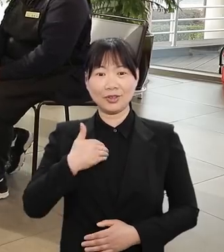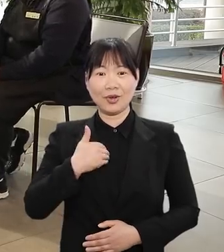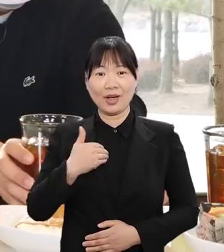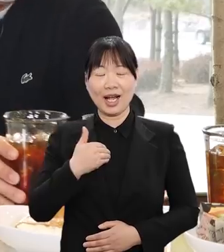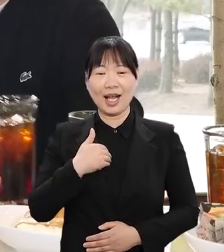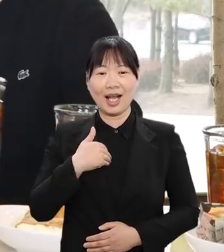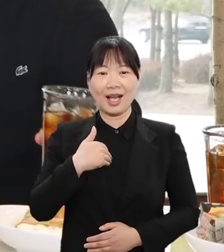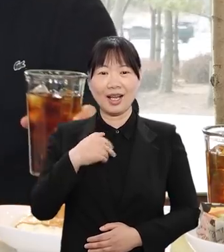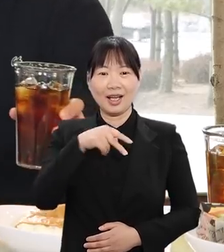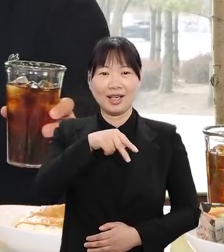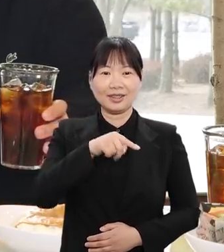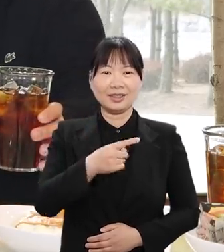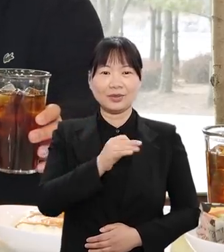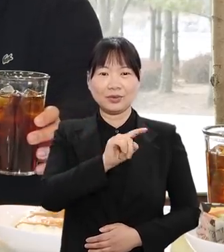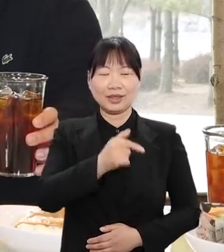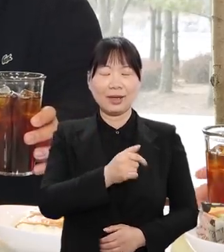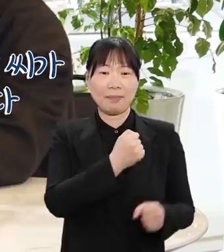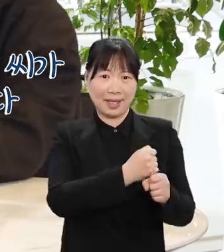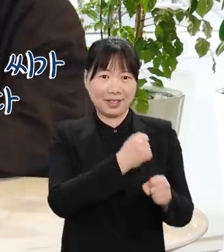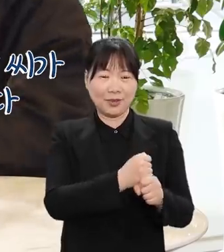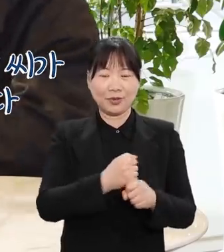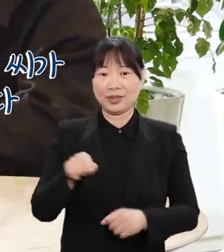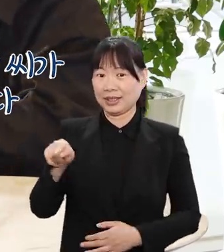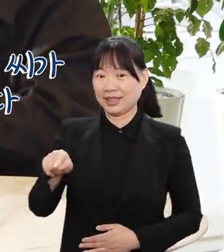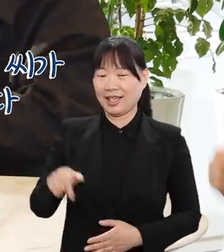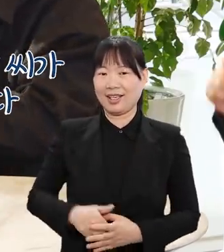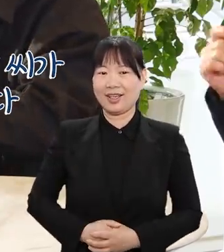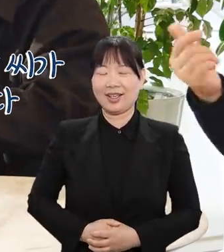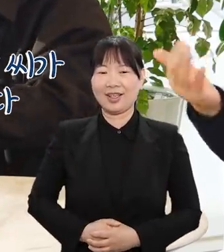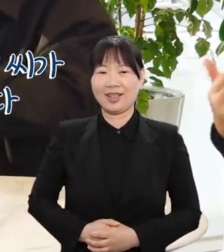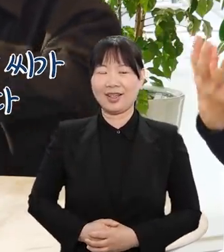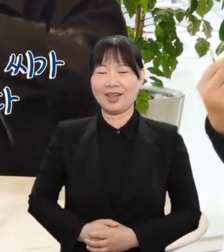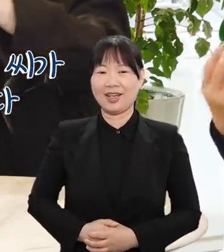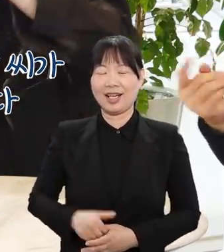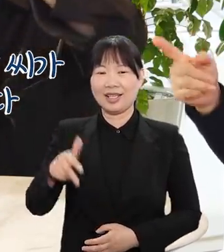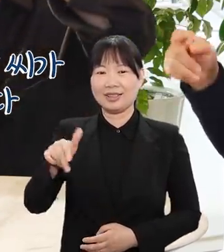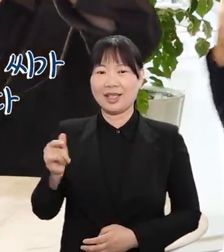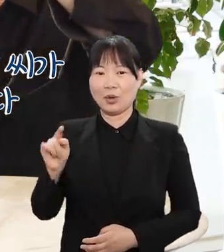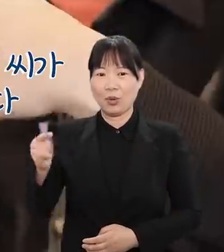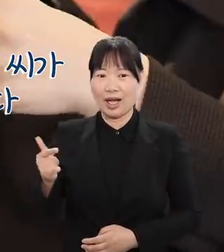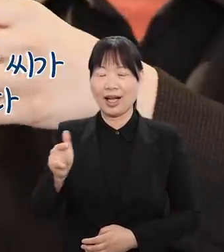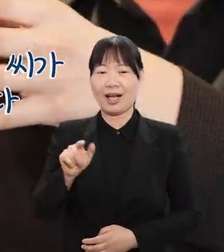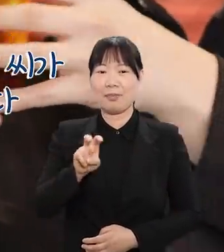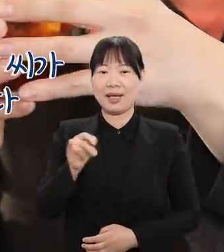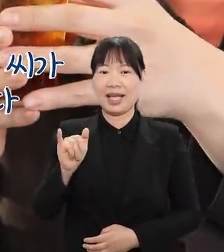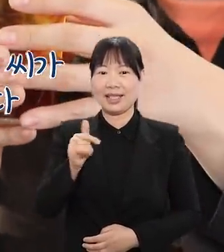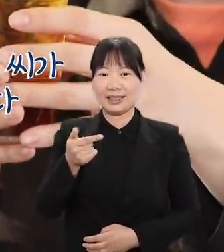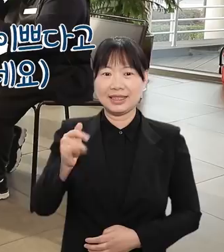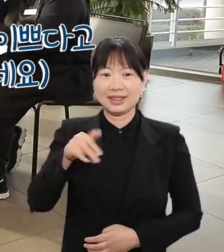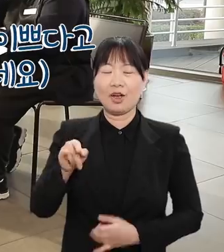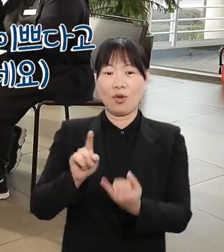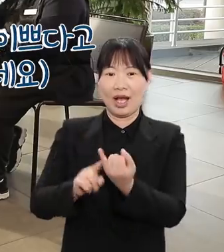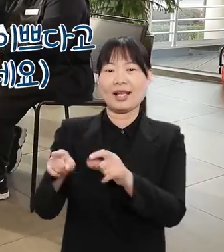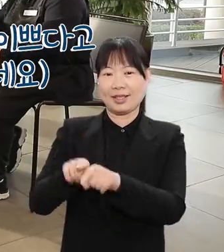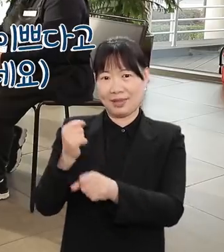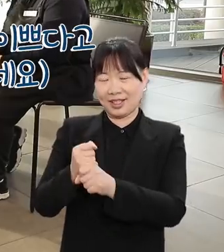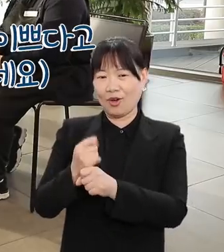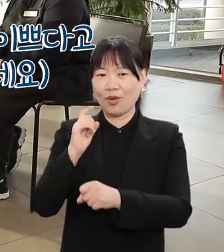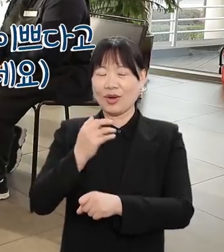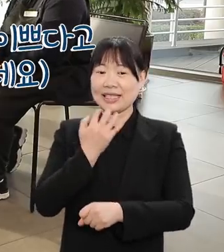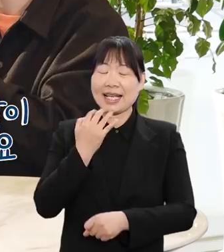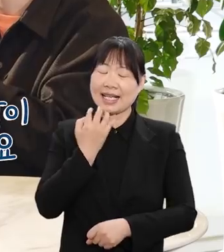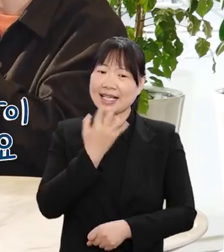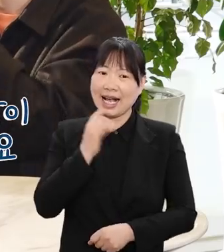이게 이제 저랑 승우 씨가 만든 거고, 이게 우리 재환 씨랑 매니저님이랑 같이 만든 거고. 색깔이